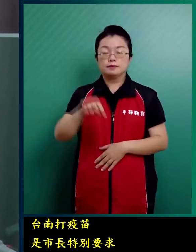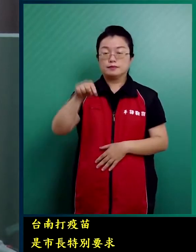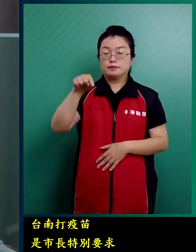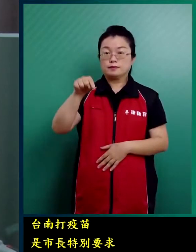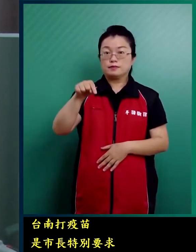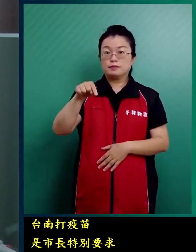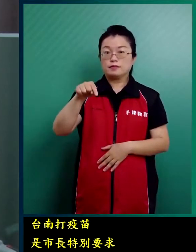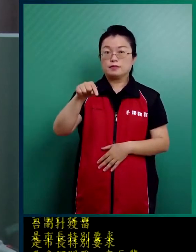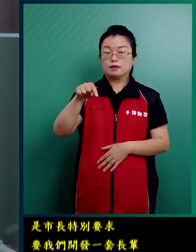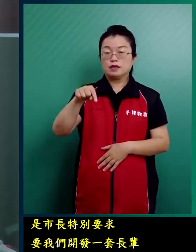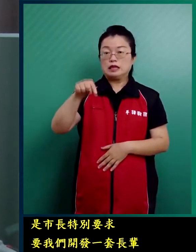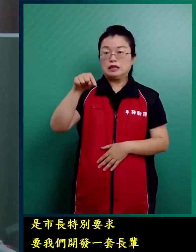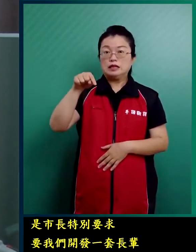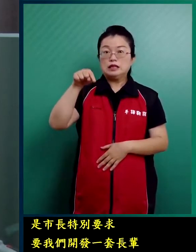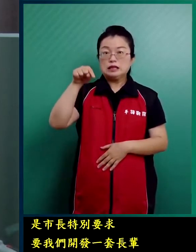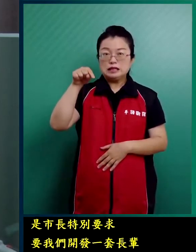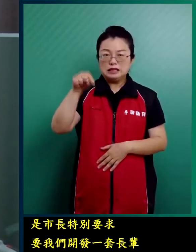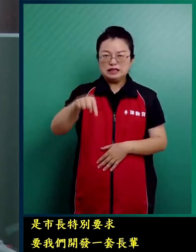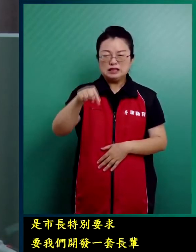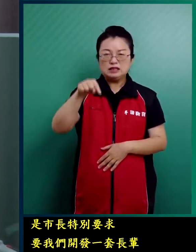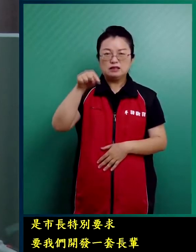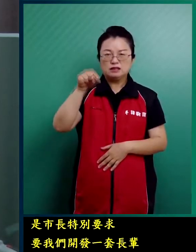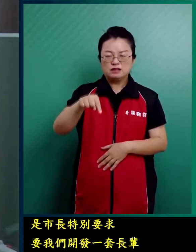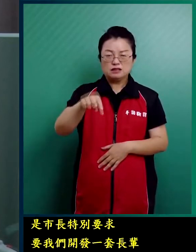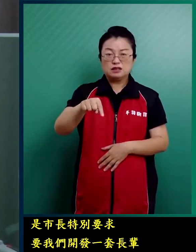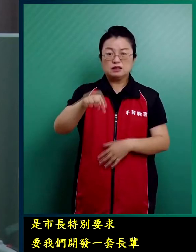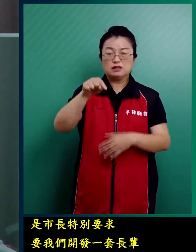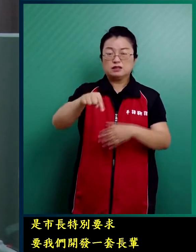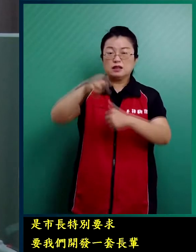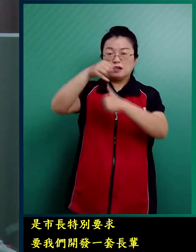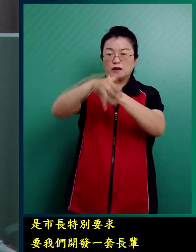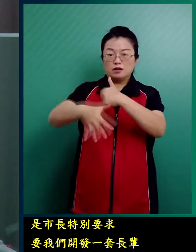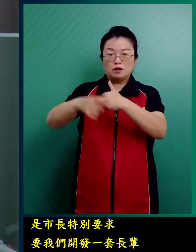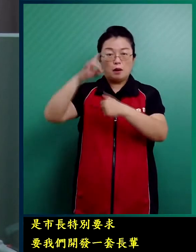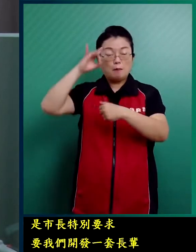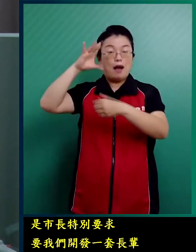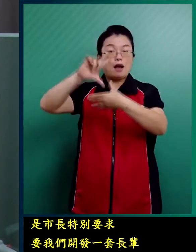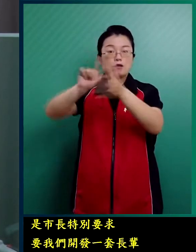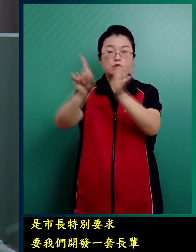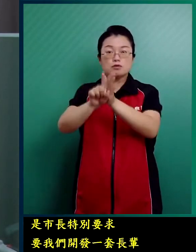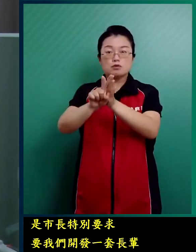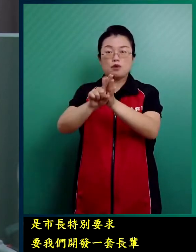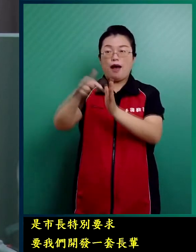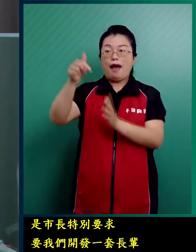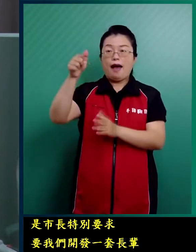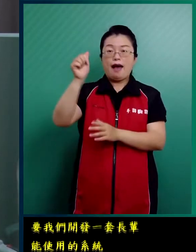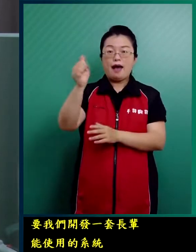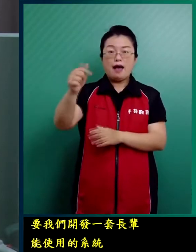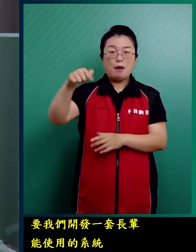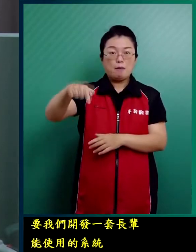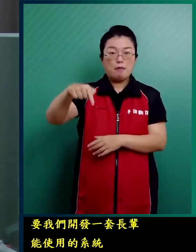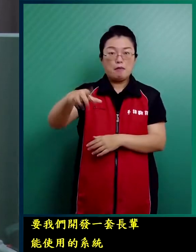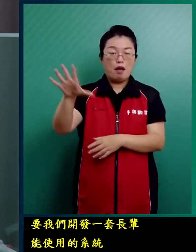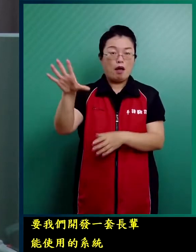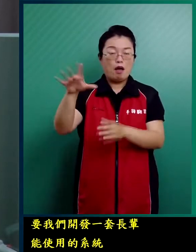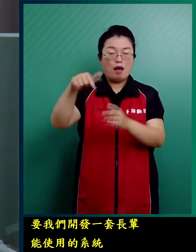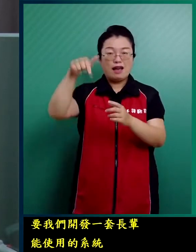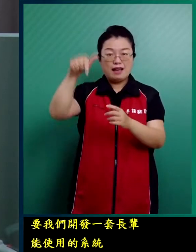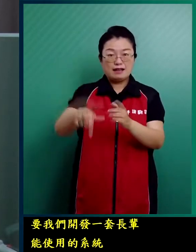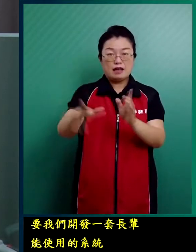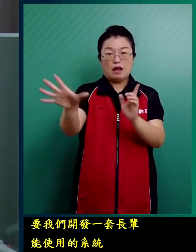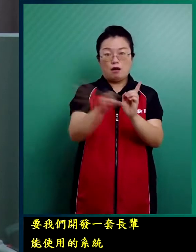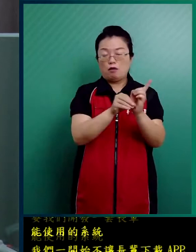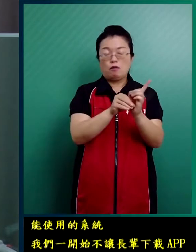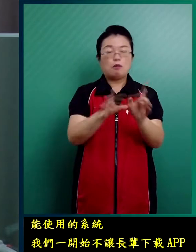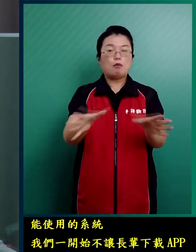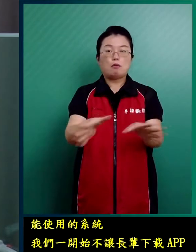让长辈去下载 APP， 这个因为长辈比较不熟悉。那也不需要去开启网页，所以只要使用LINE